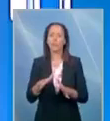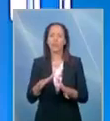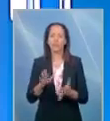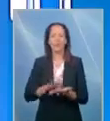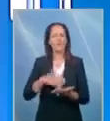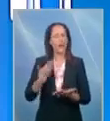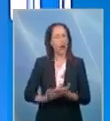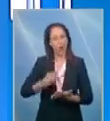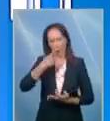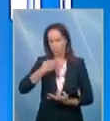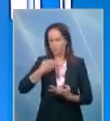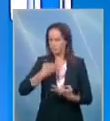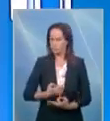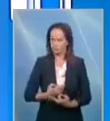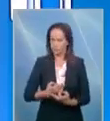ben saldi,